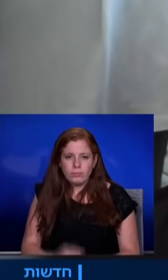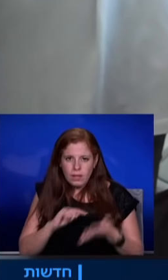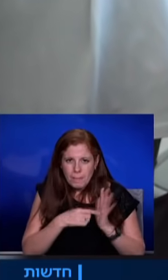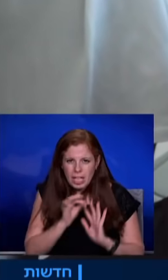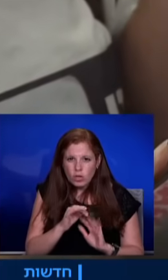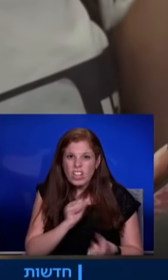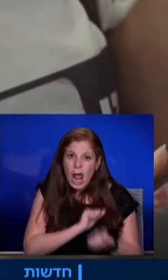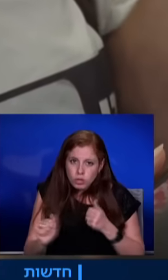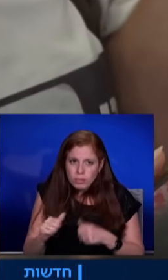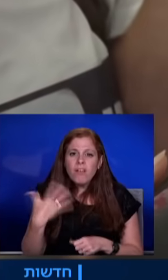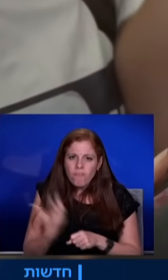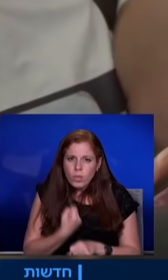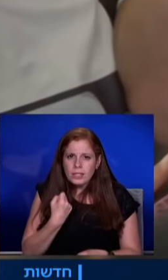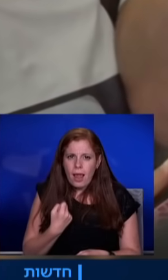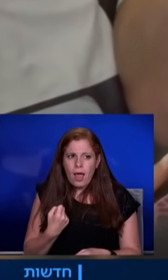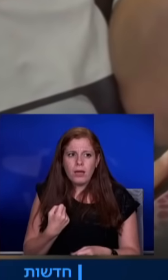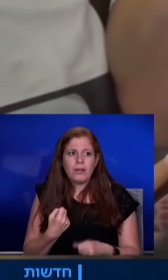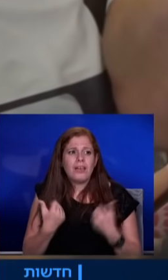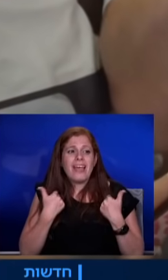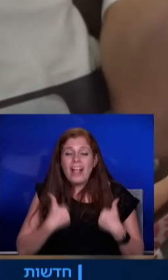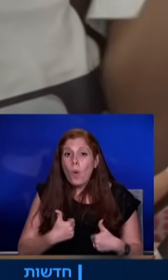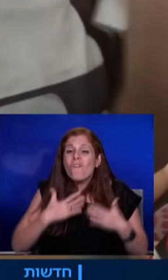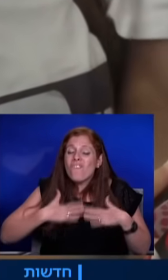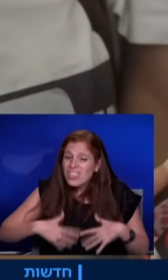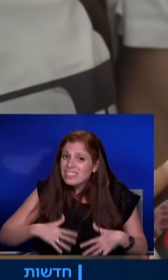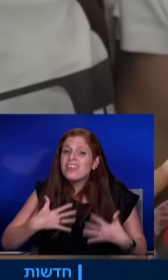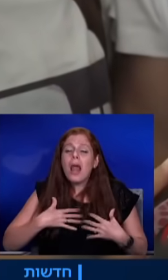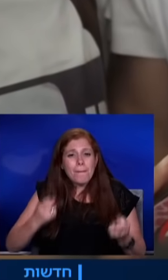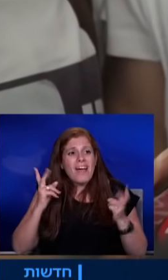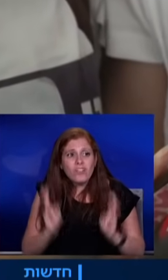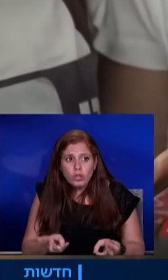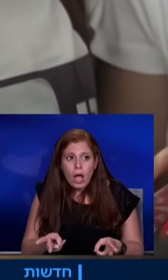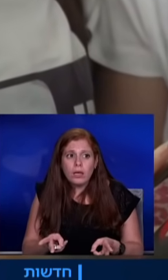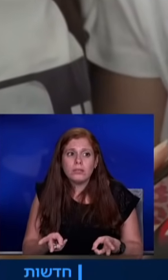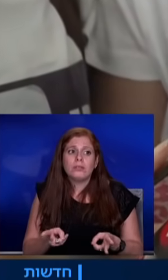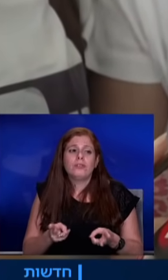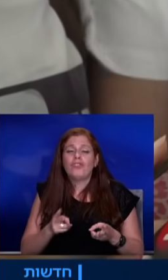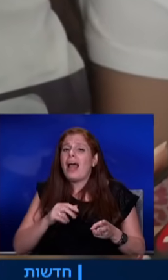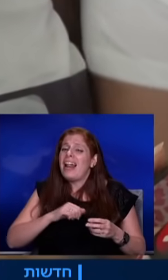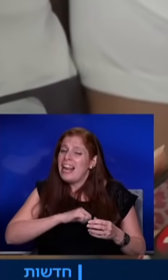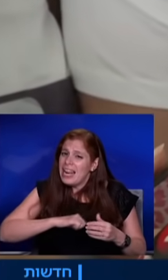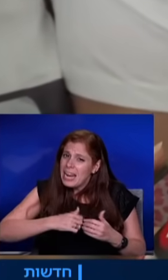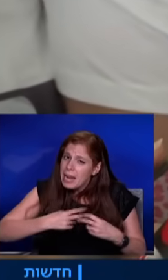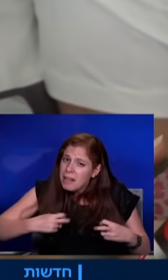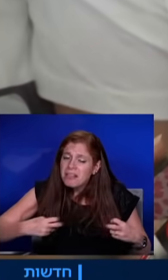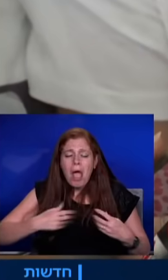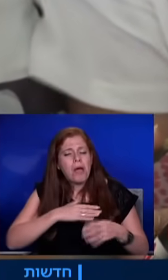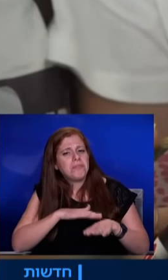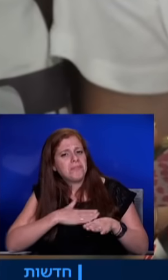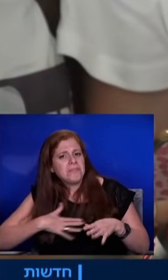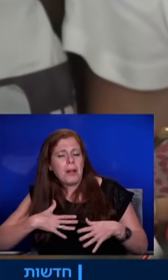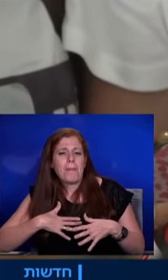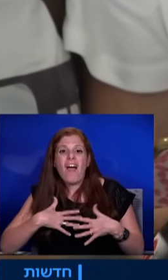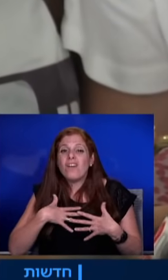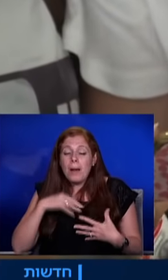הצליח. את הגוף הפיזי אפשר לרפא. אפשר לנתח, לשים תחבושת ומשחה, אבל הפצעים